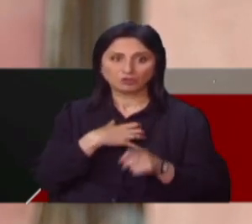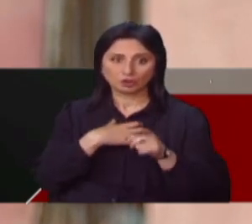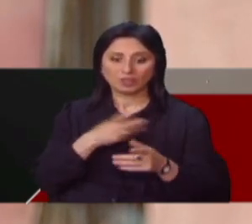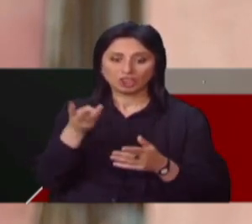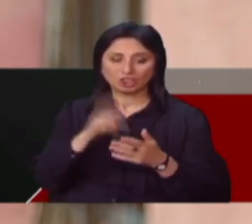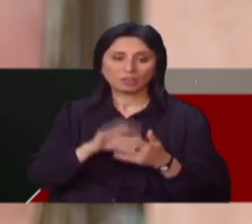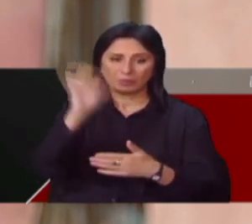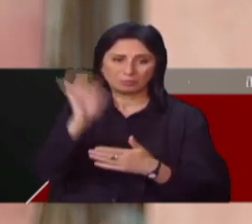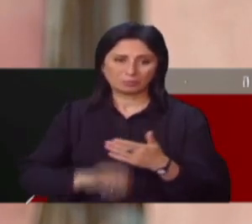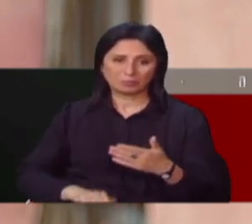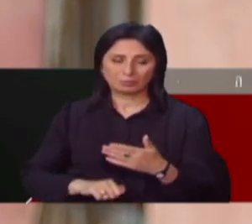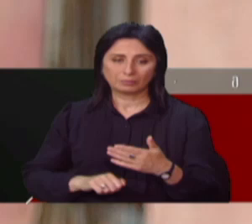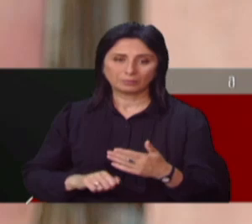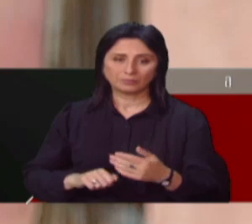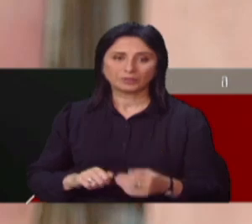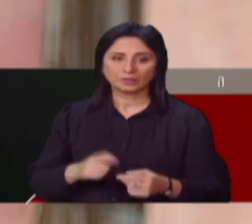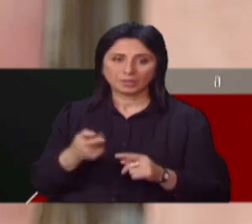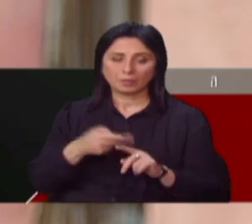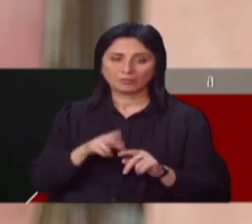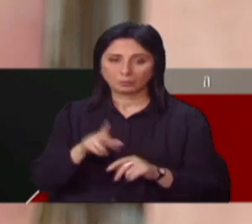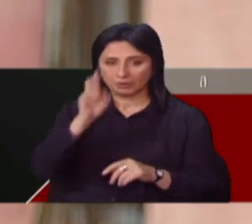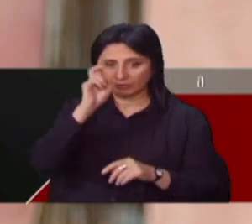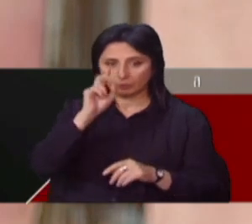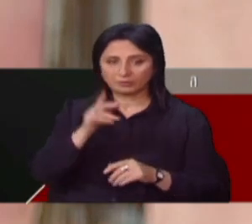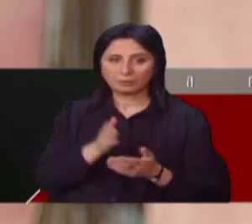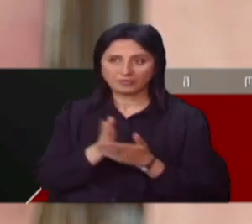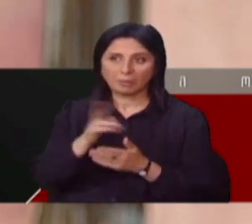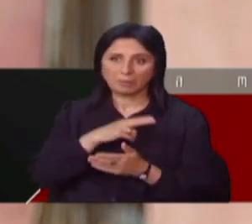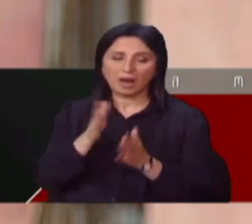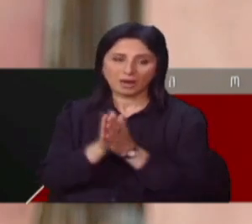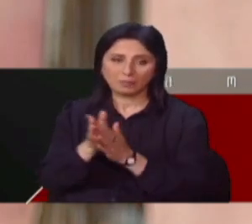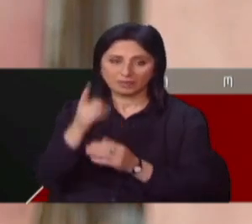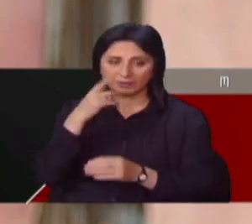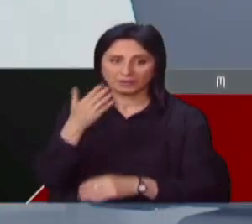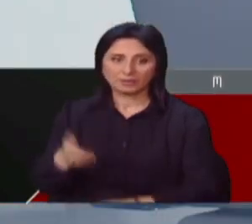ჯარიმის ჩამოწერა და სწორედ ამიტომ მთავრობა მიმართა პარლამენტს ამ ინიციატივით.